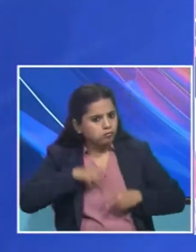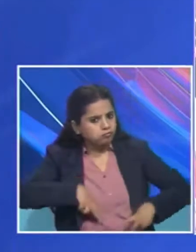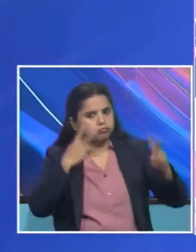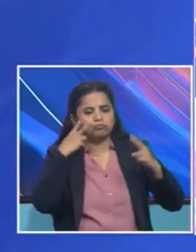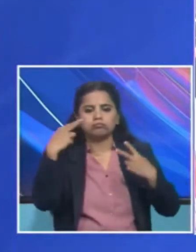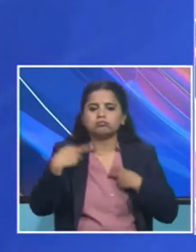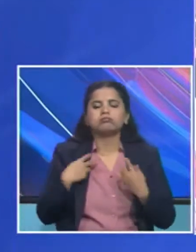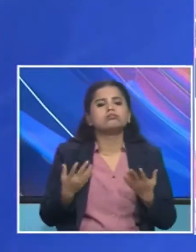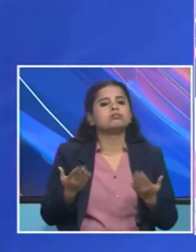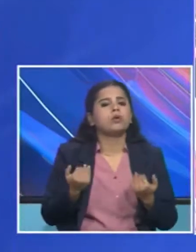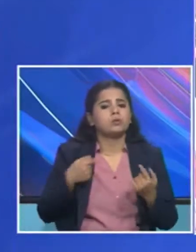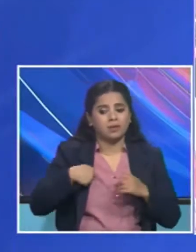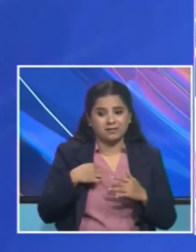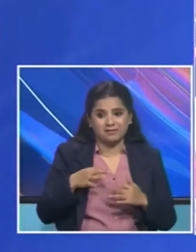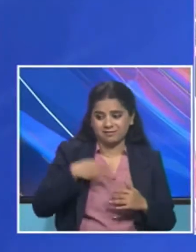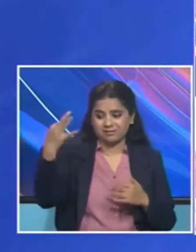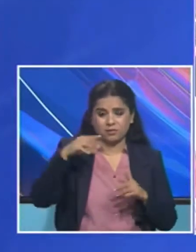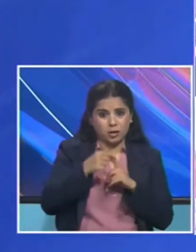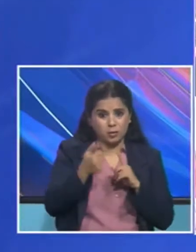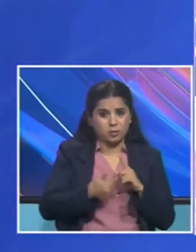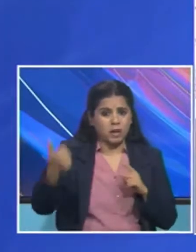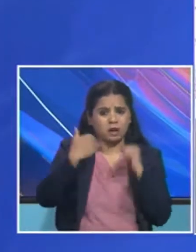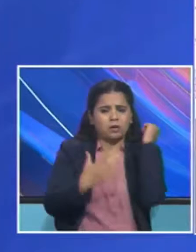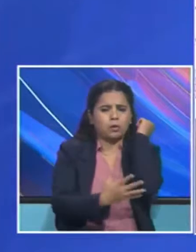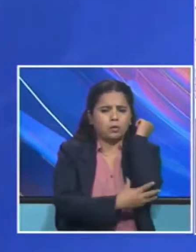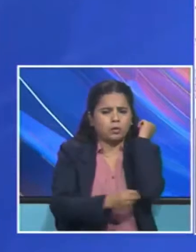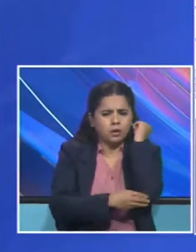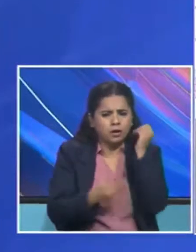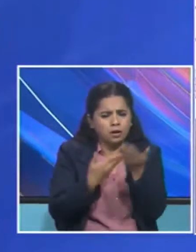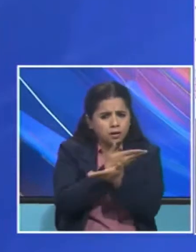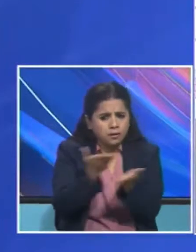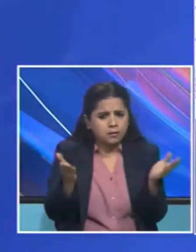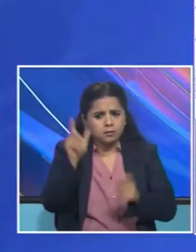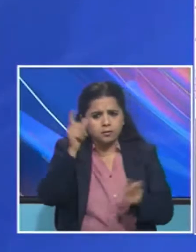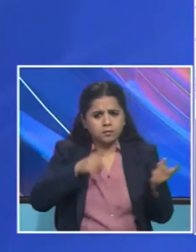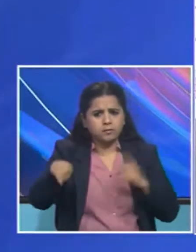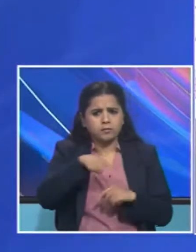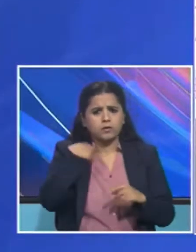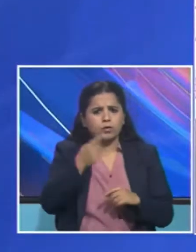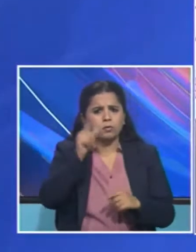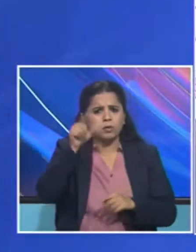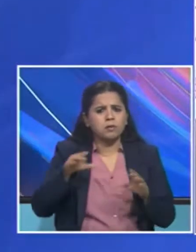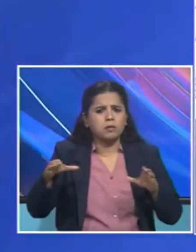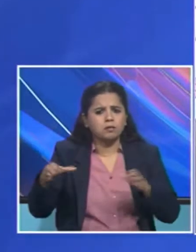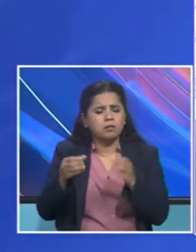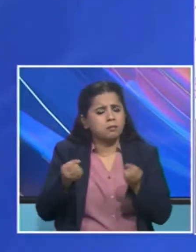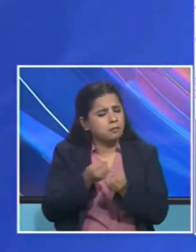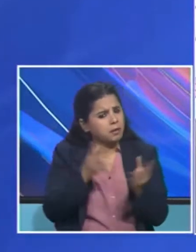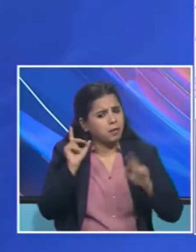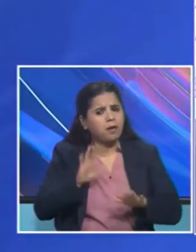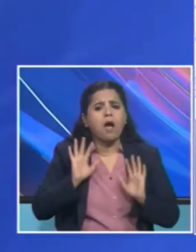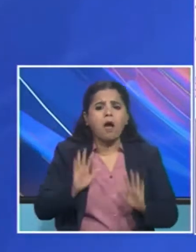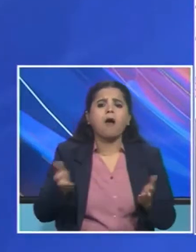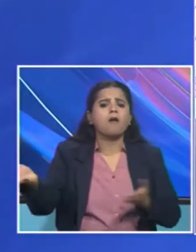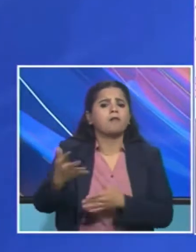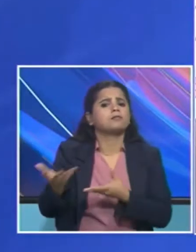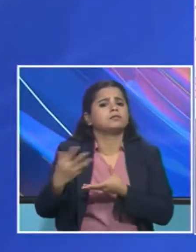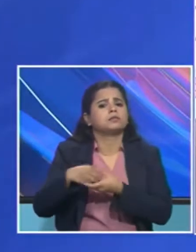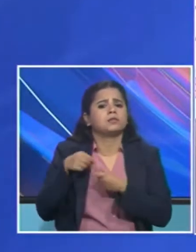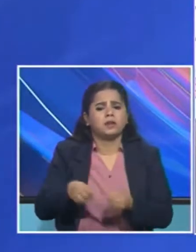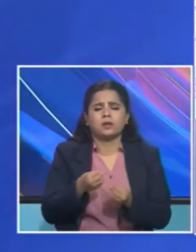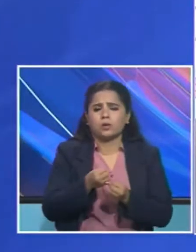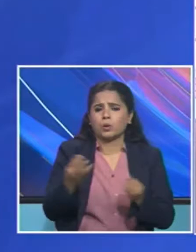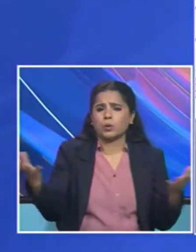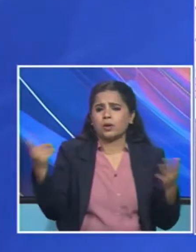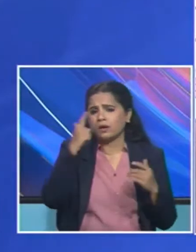मेरे इस निर्वाचन में देश के गरीब व का आशीर्वाद शामिल है। देश की करोड़ों